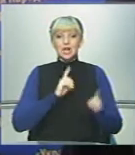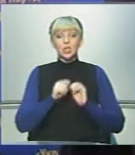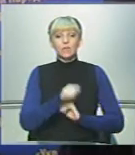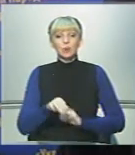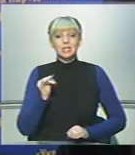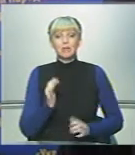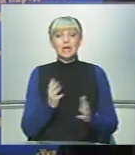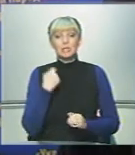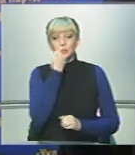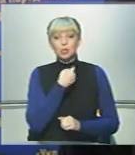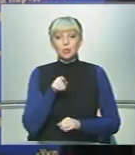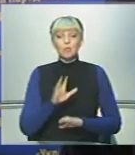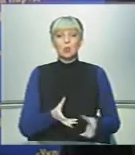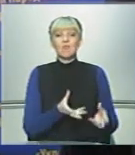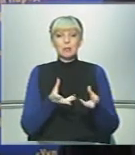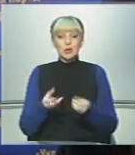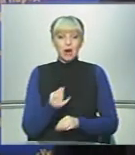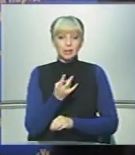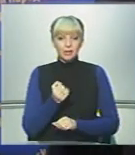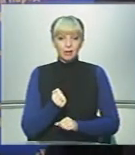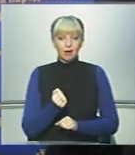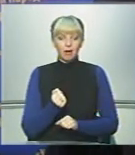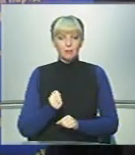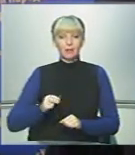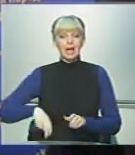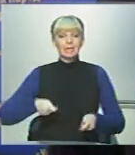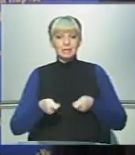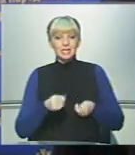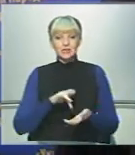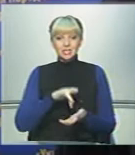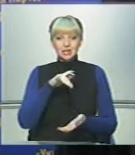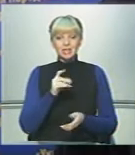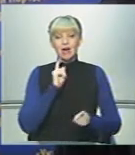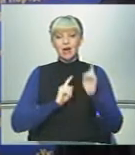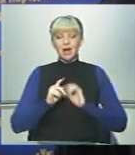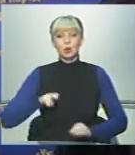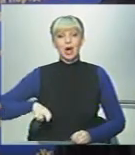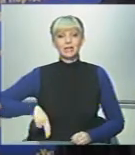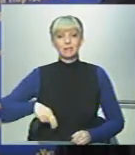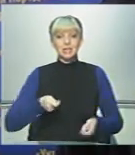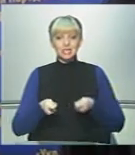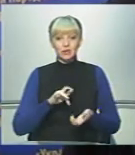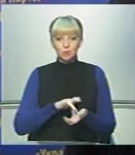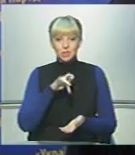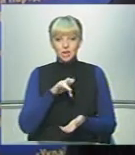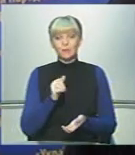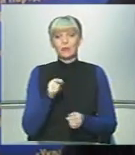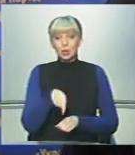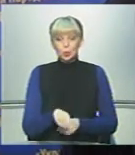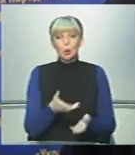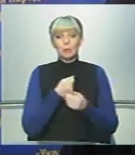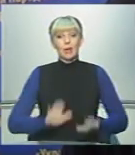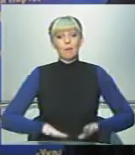зацікавлені, яким чином вони будуть впливати на адміністративний центр, на раду адміністративного центру. І саме тут ми